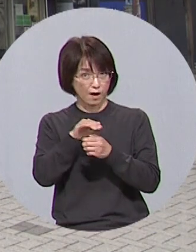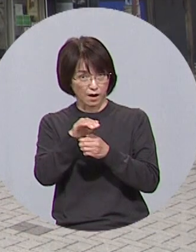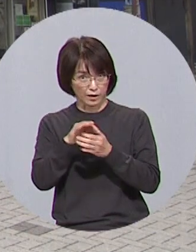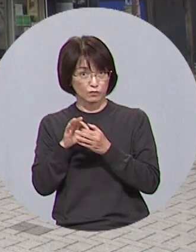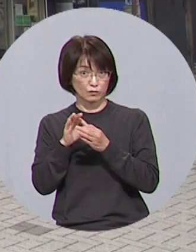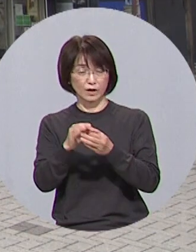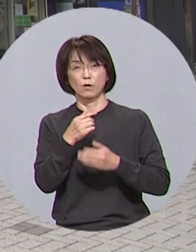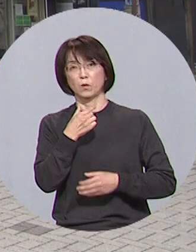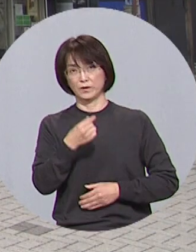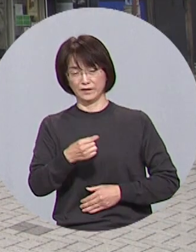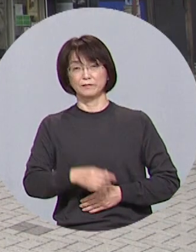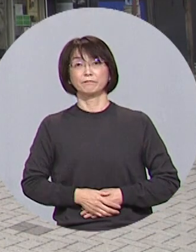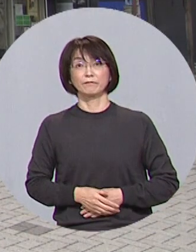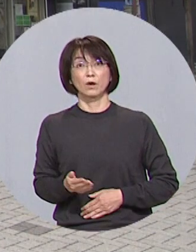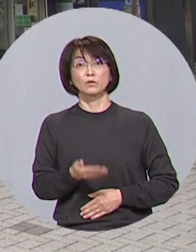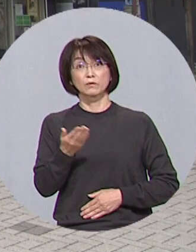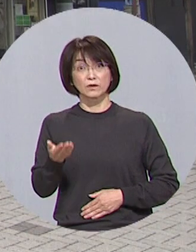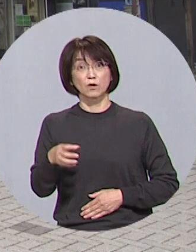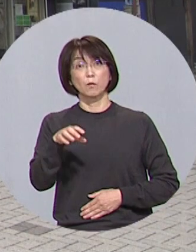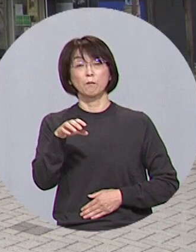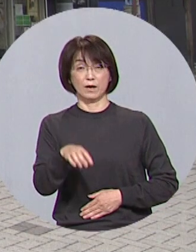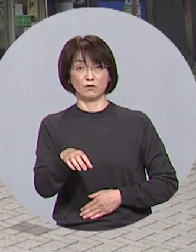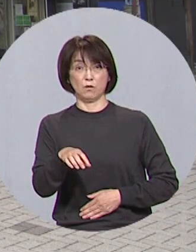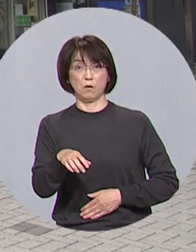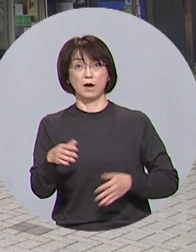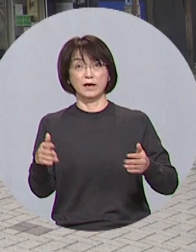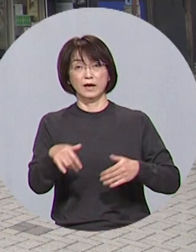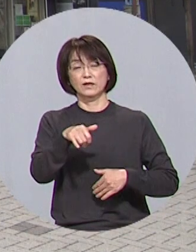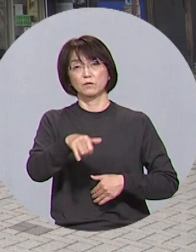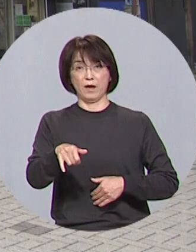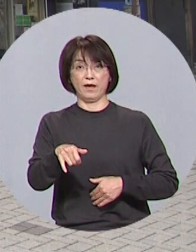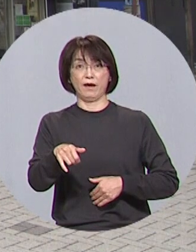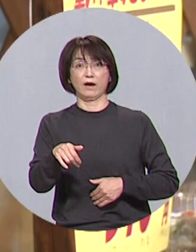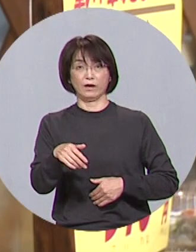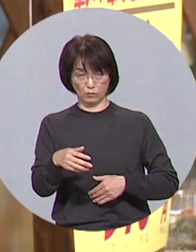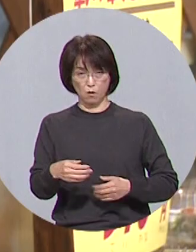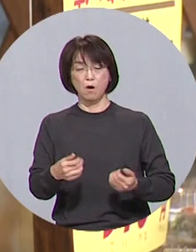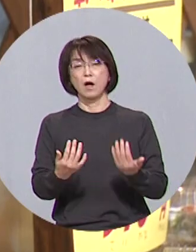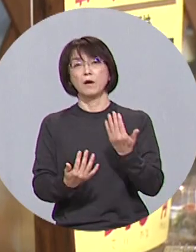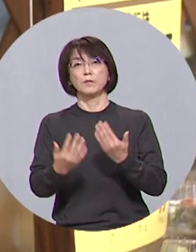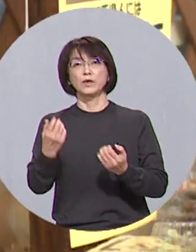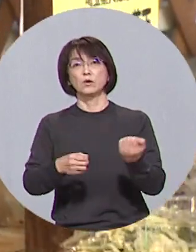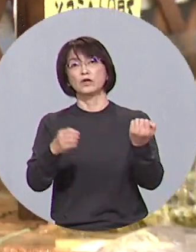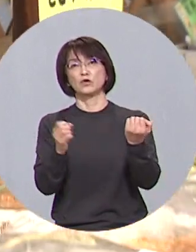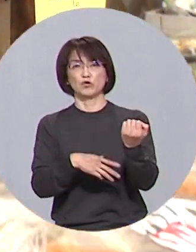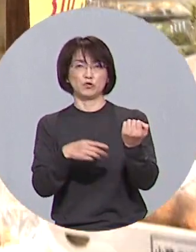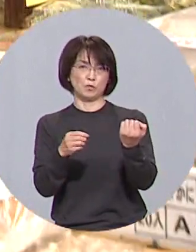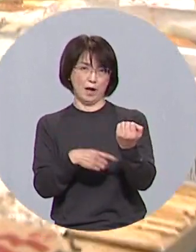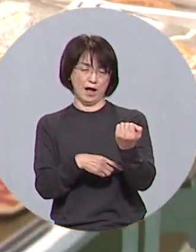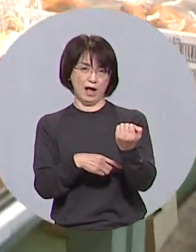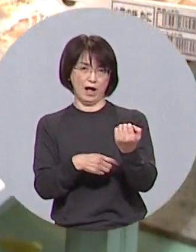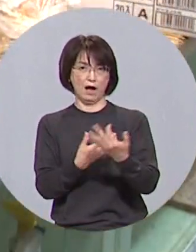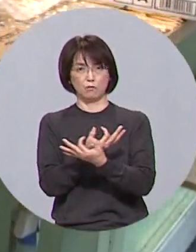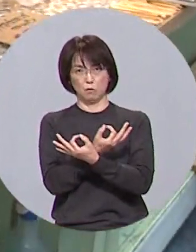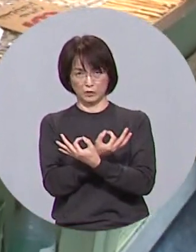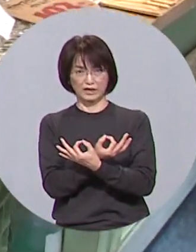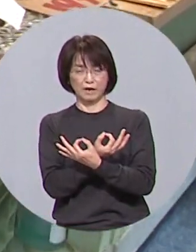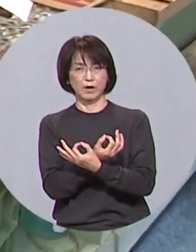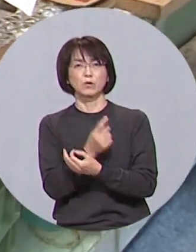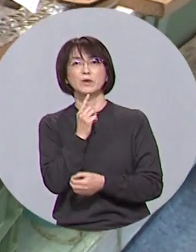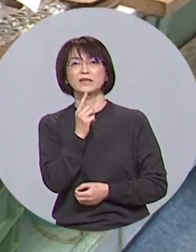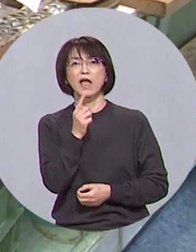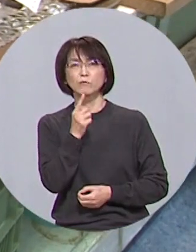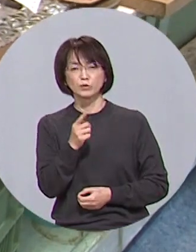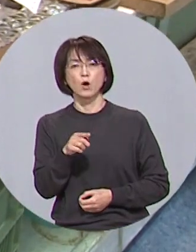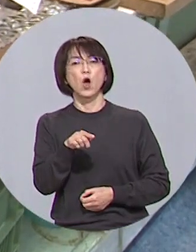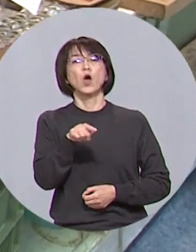ね。次にやってきたのは春日部市にある緑スーパー。飛んで埼玉で有名なあのセリフ、